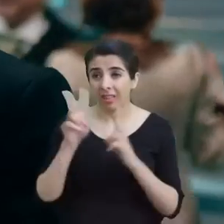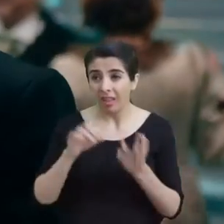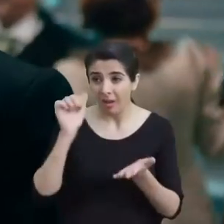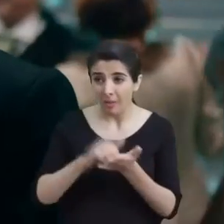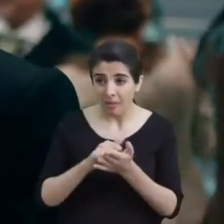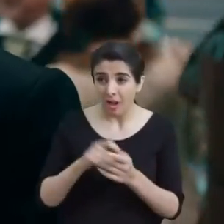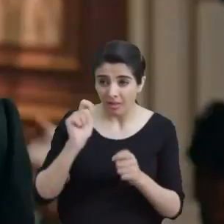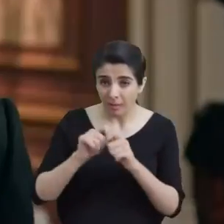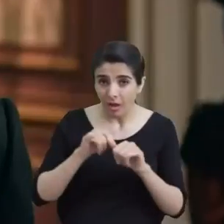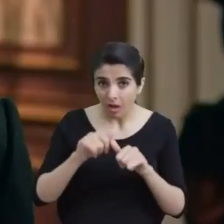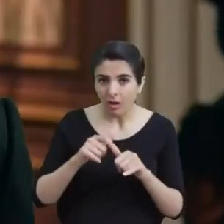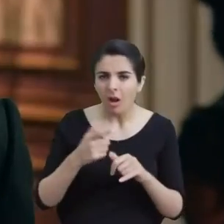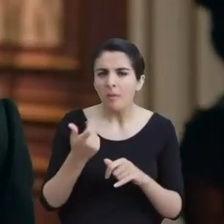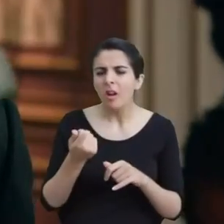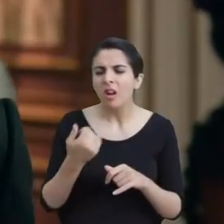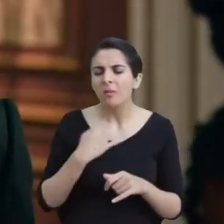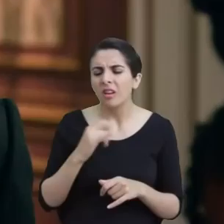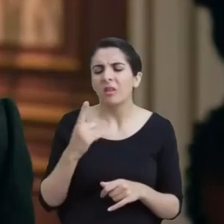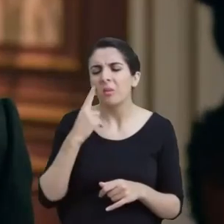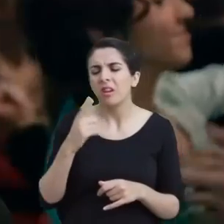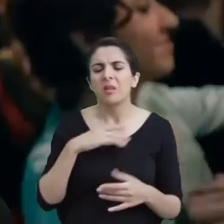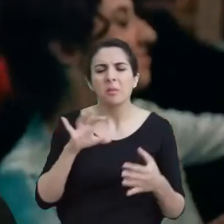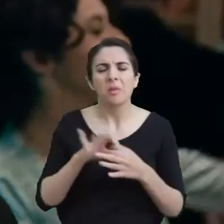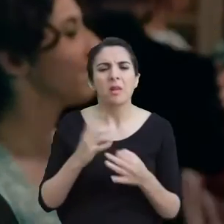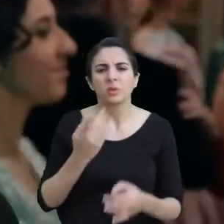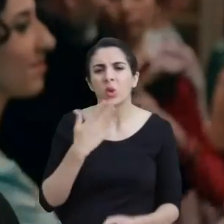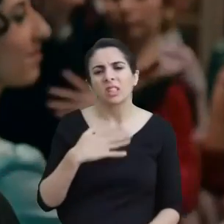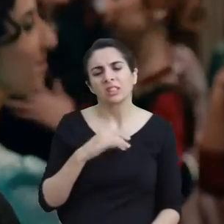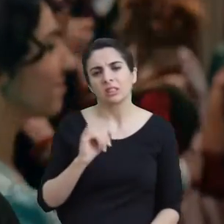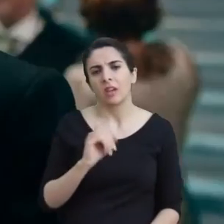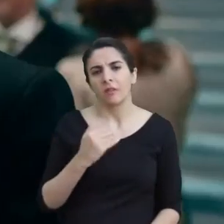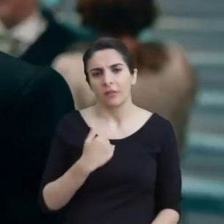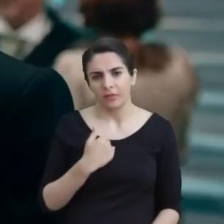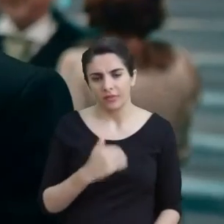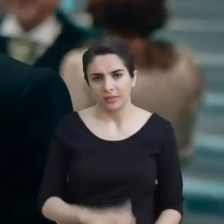gelirsek, parayla alakamız zayıftır.